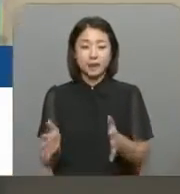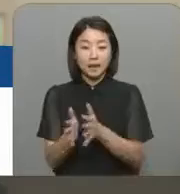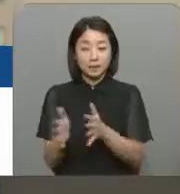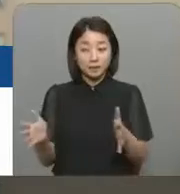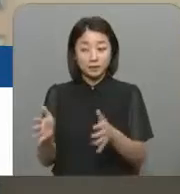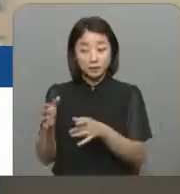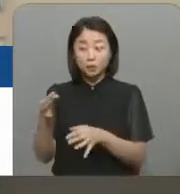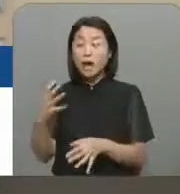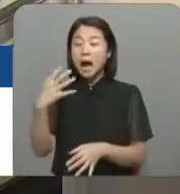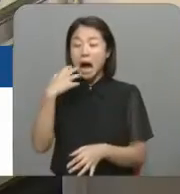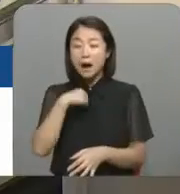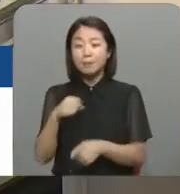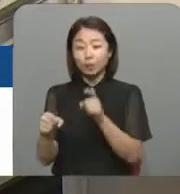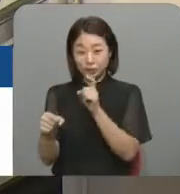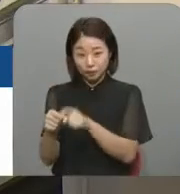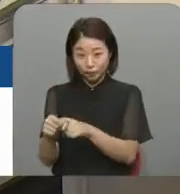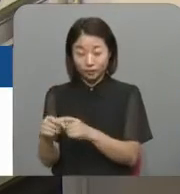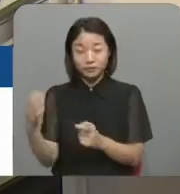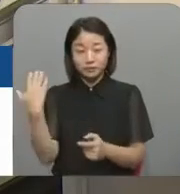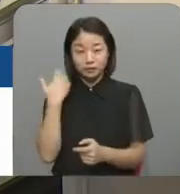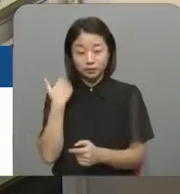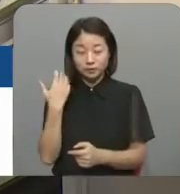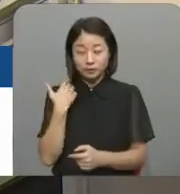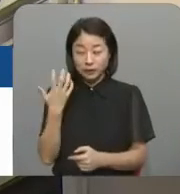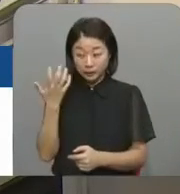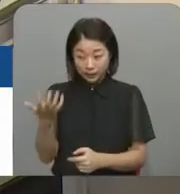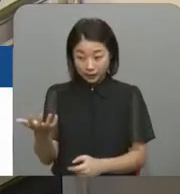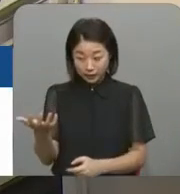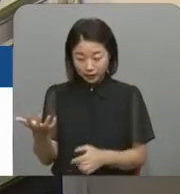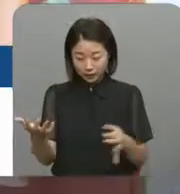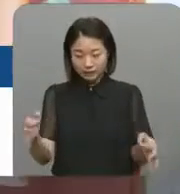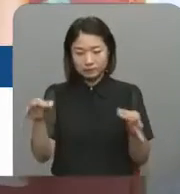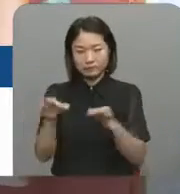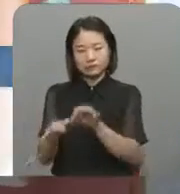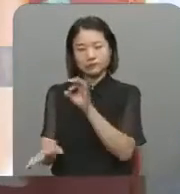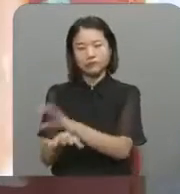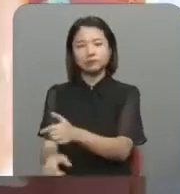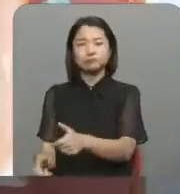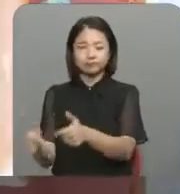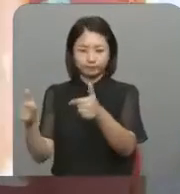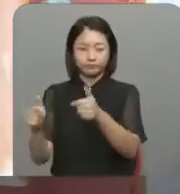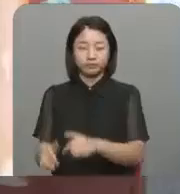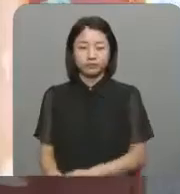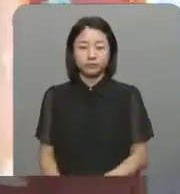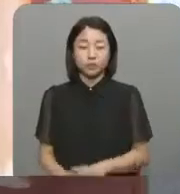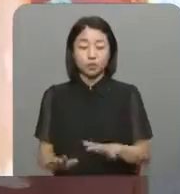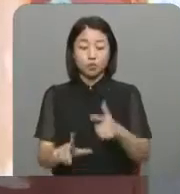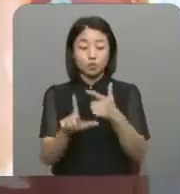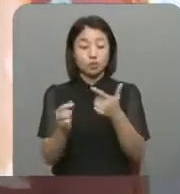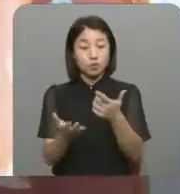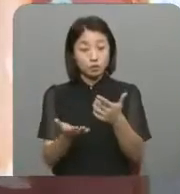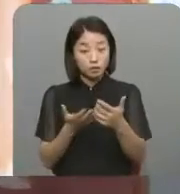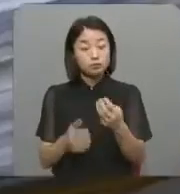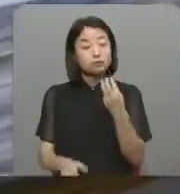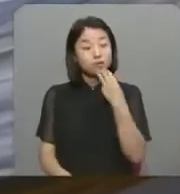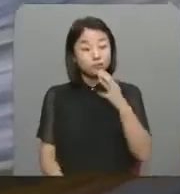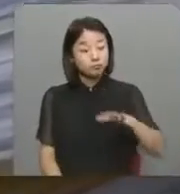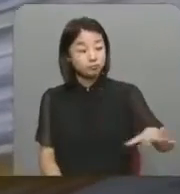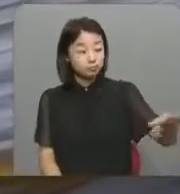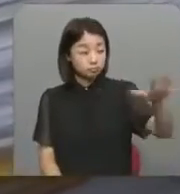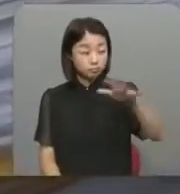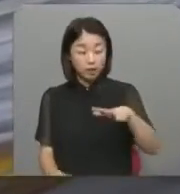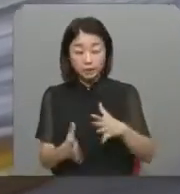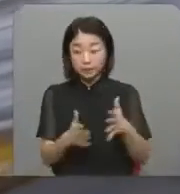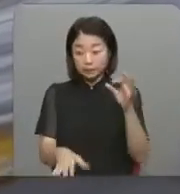전세를 놓으면서 소액으로 매입하는 갭투자가 증가했습니다. 실제로 올해 상반기에 서울을 포함한 외지인들이